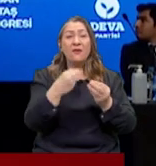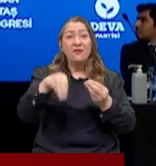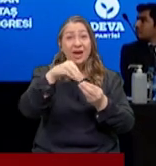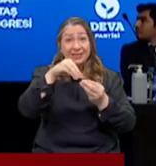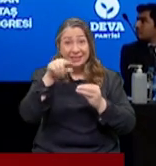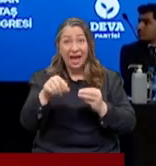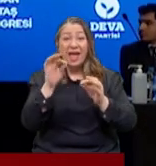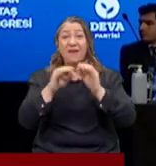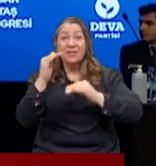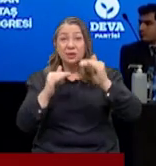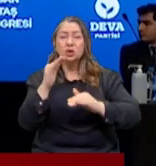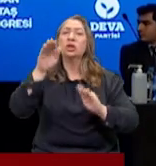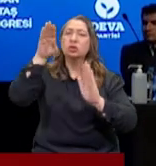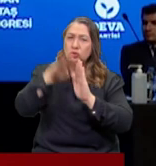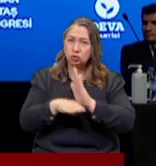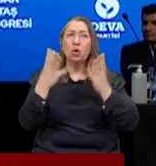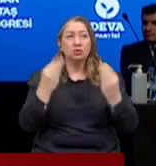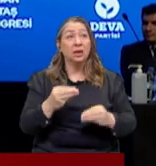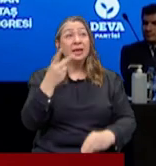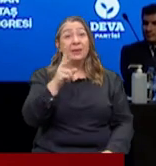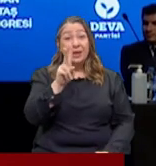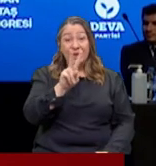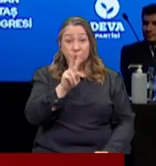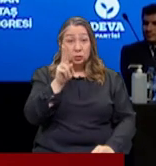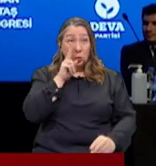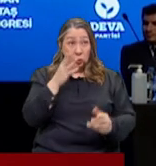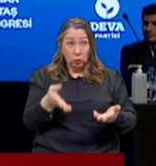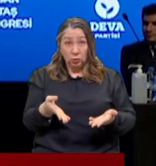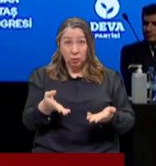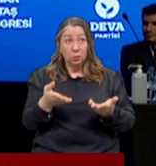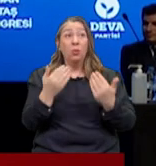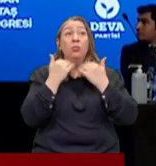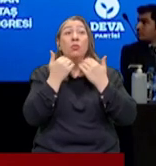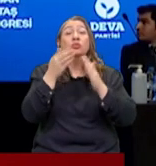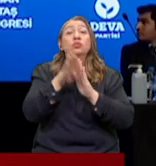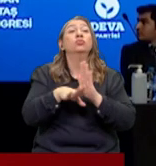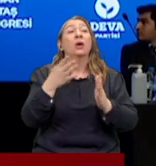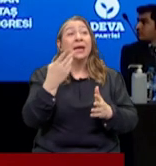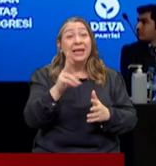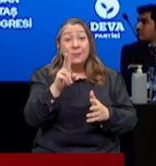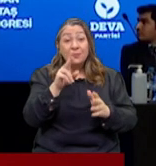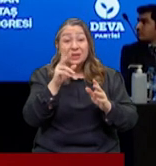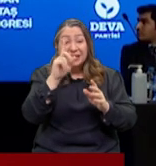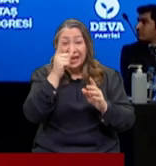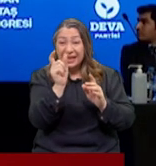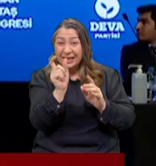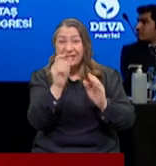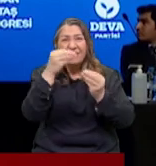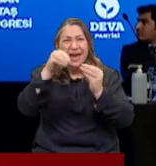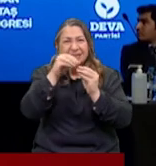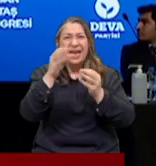de enflasyon da gelecek. 2020'nin sonuna geldik bu arada. Olmuyor. Son ama, dönemde düşmüyor. Tek haneli rakamlara